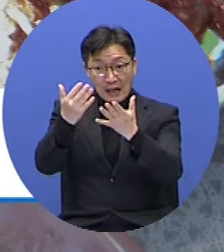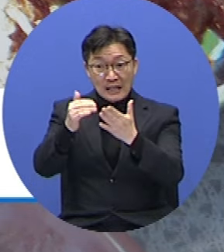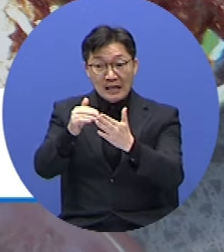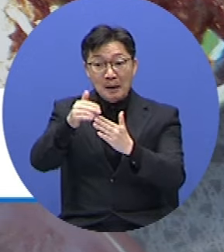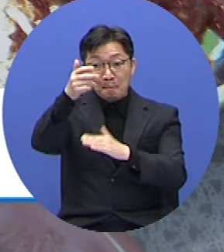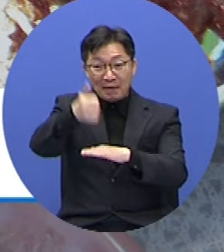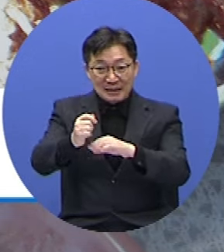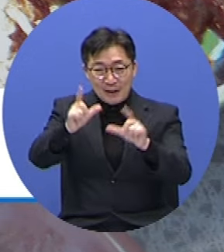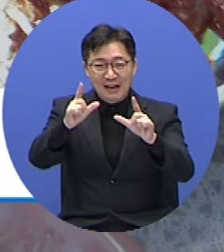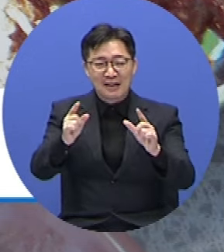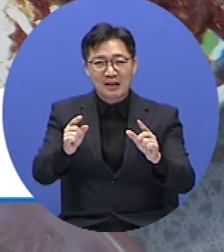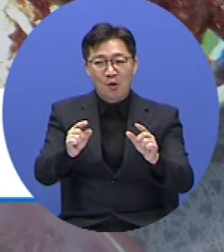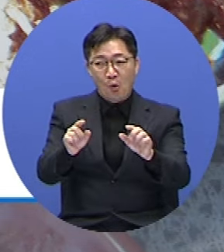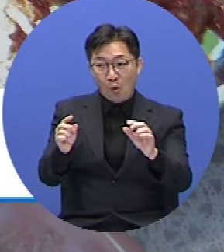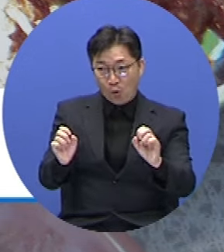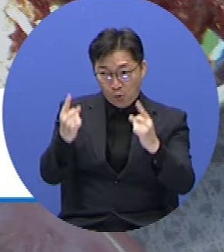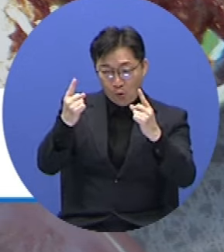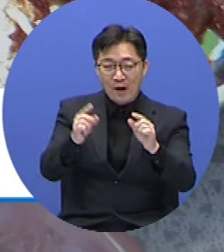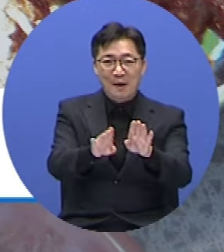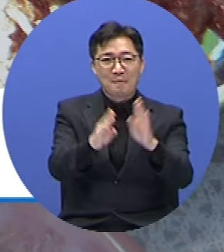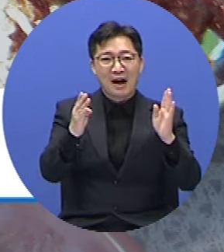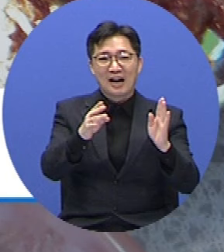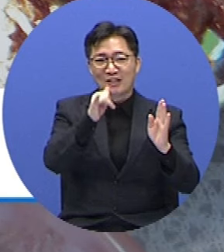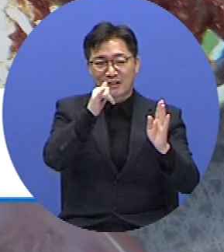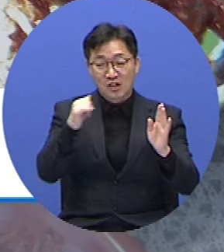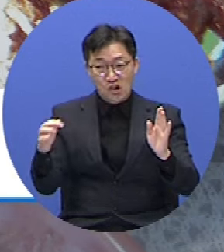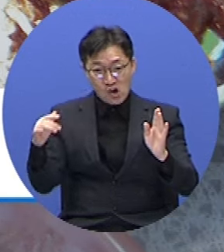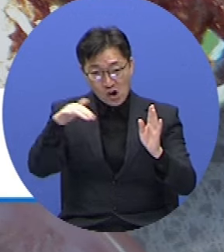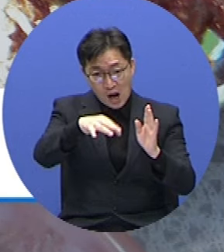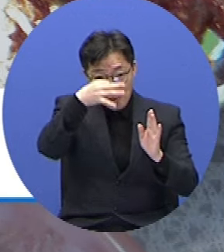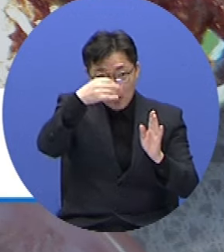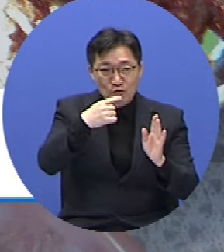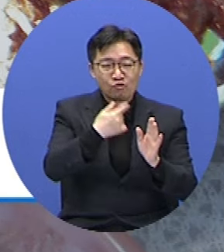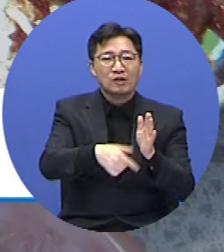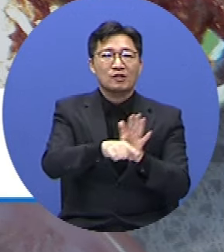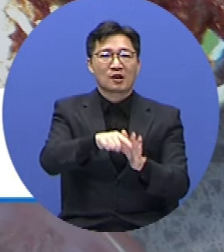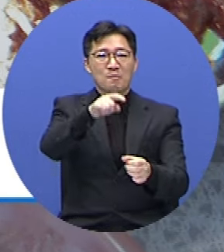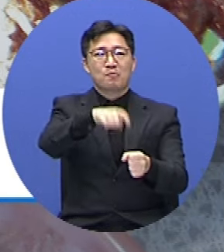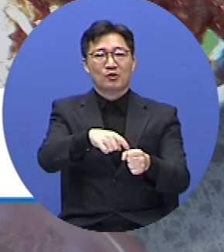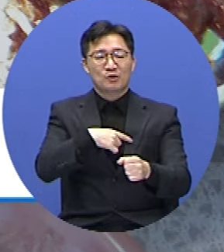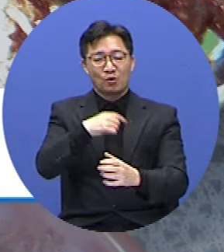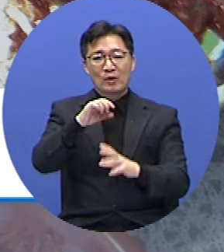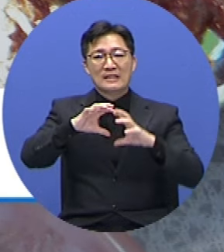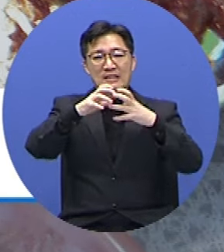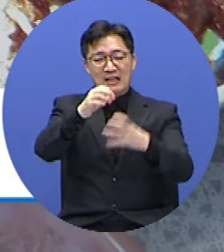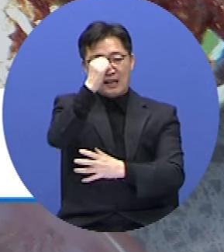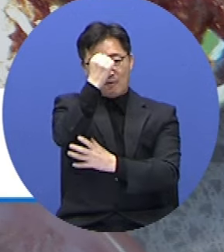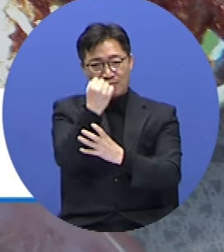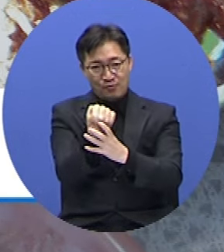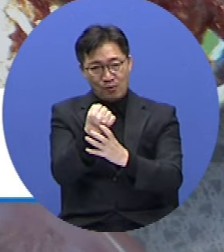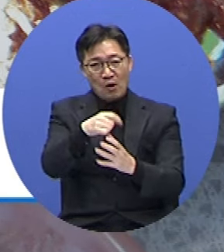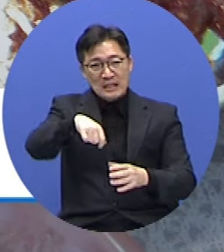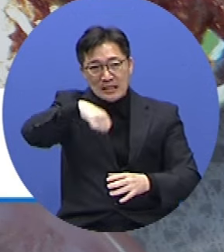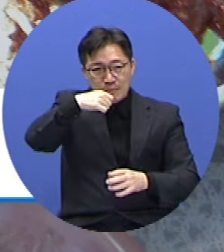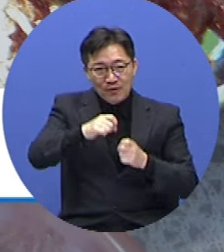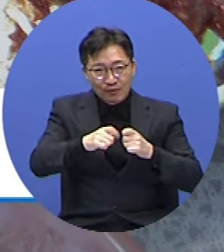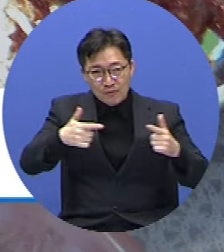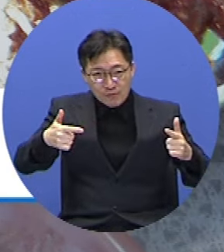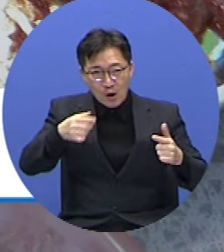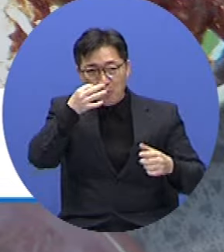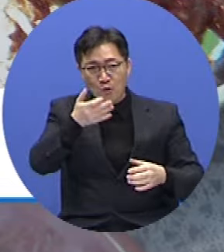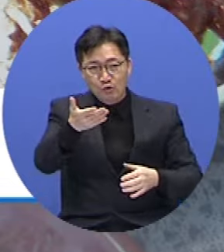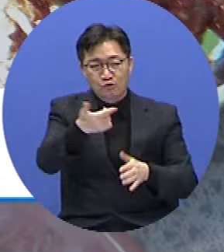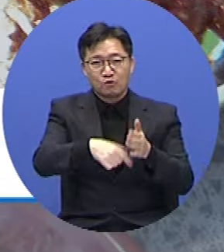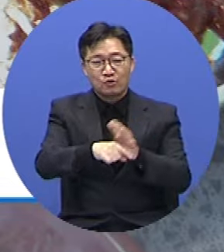맞췄는데요. 22개 나라의 다양한 발효 식품을 한자리에서 맛보고 또 흥미로운 부대 행사도 즐길 수 있습니다.